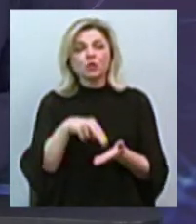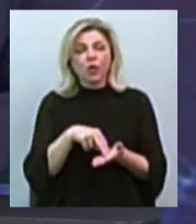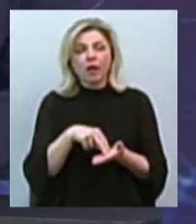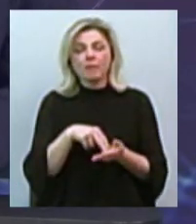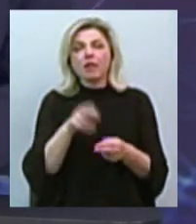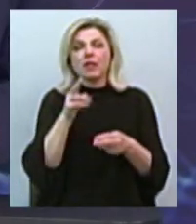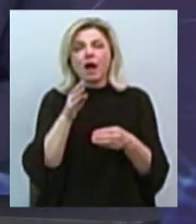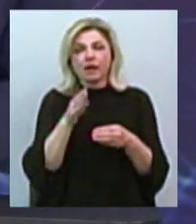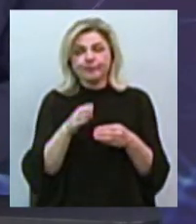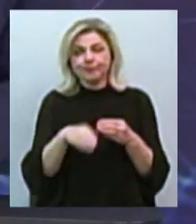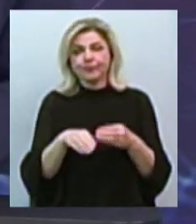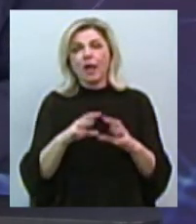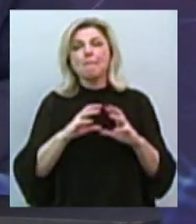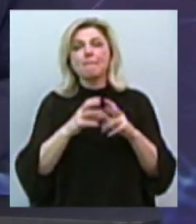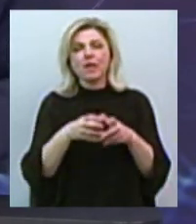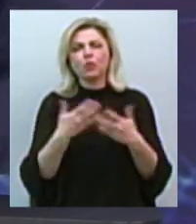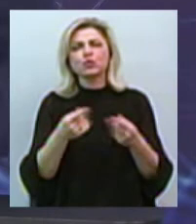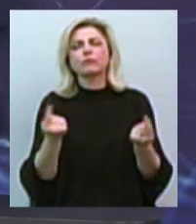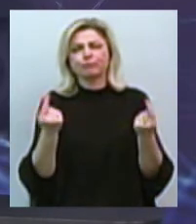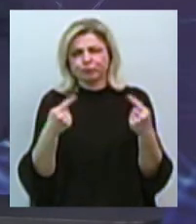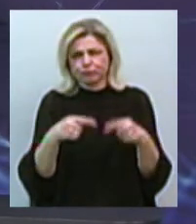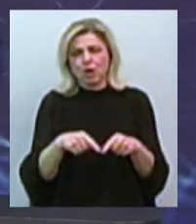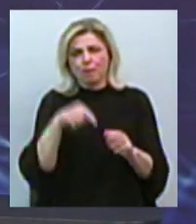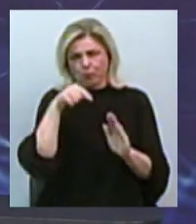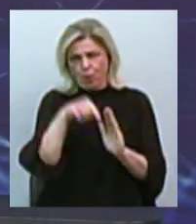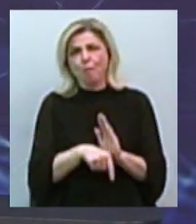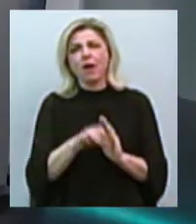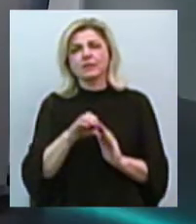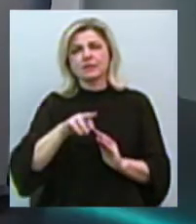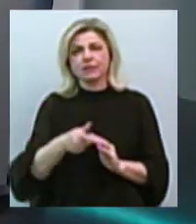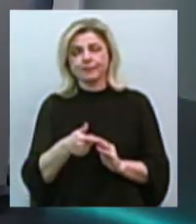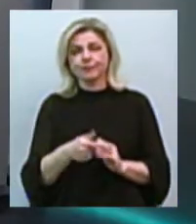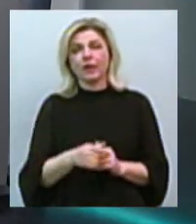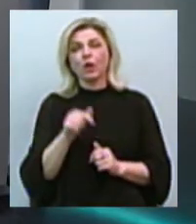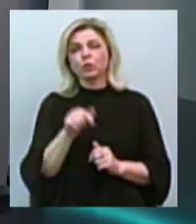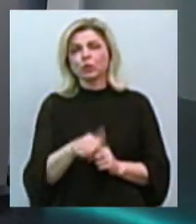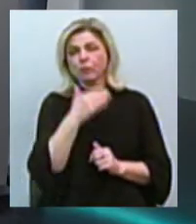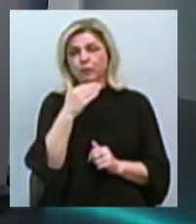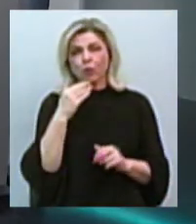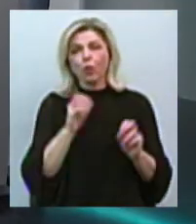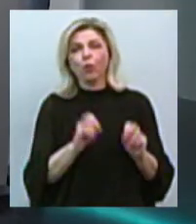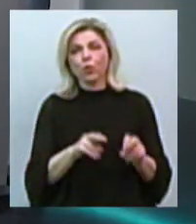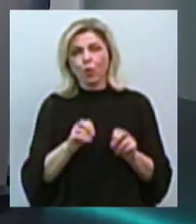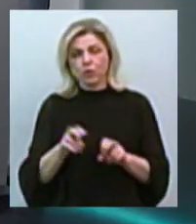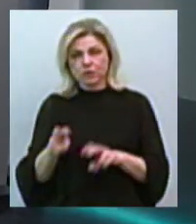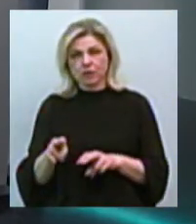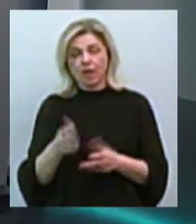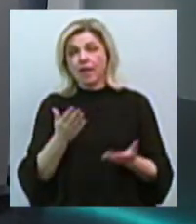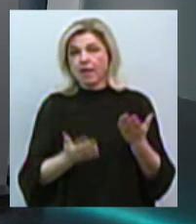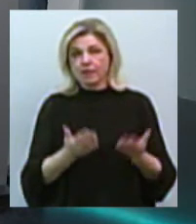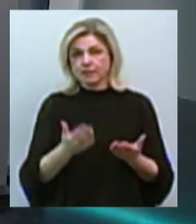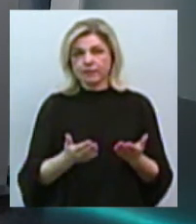каком-то, мир уже летит в пропасть вот эту. И само собой разумеется, здесь множество угроз, которые, если